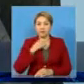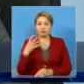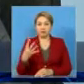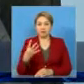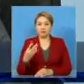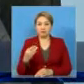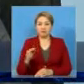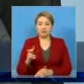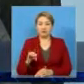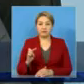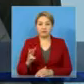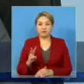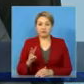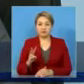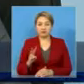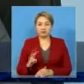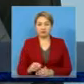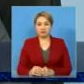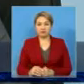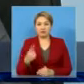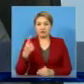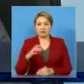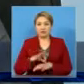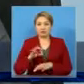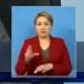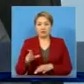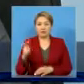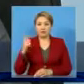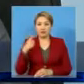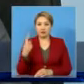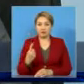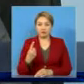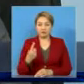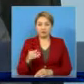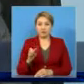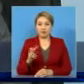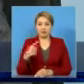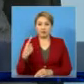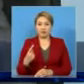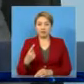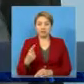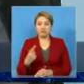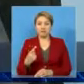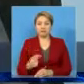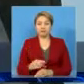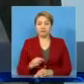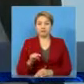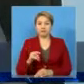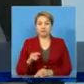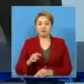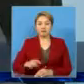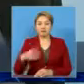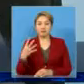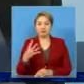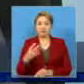в Эмбинском. В Эмбе 1 пациент, в Хромтау 1, в Мугалжар 1, в Темирском районе 4,